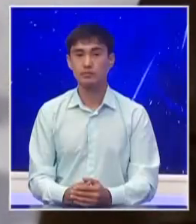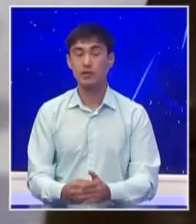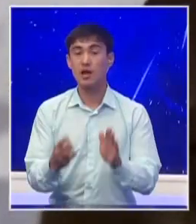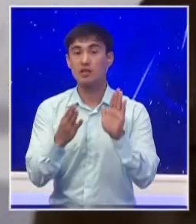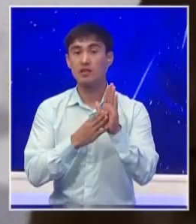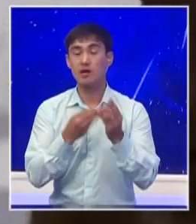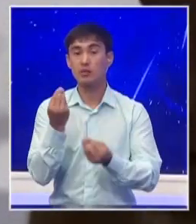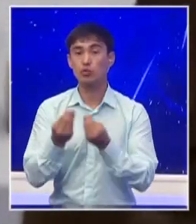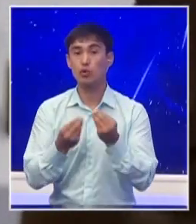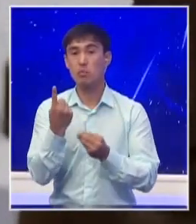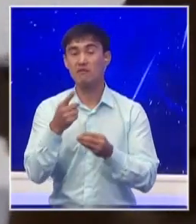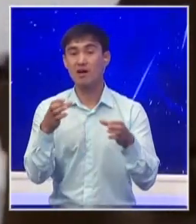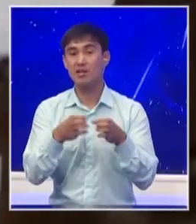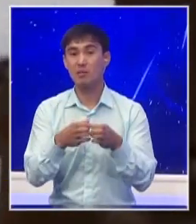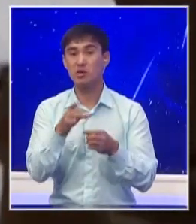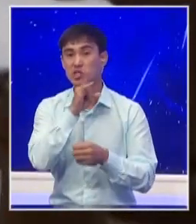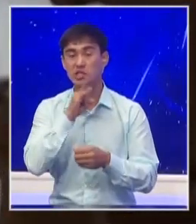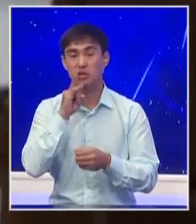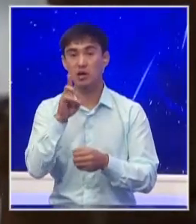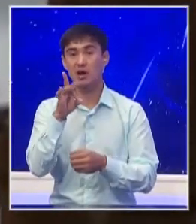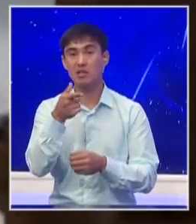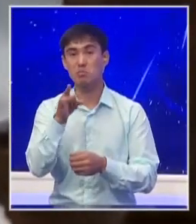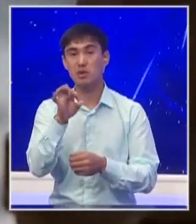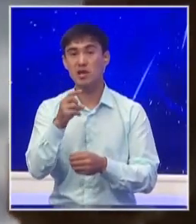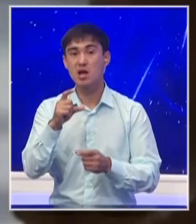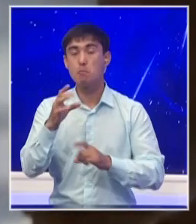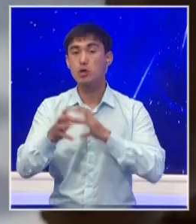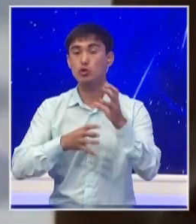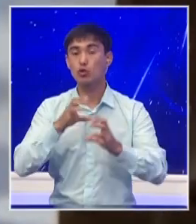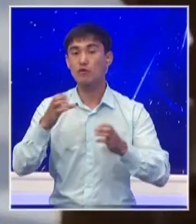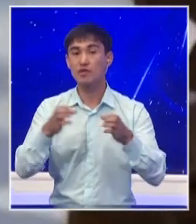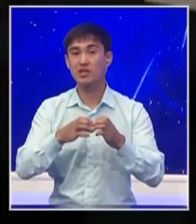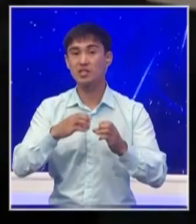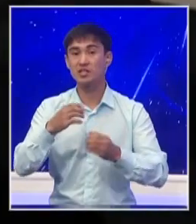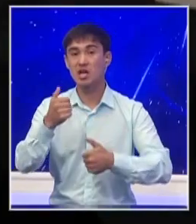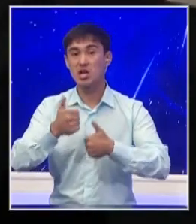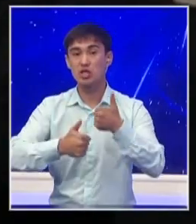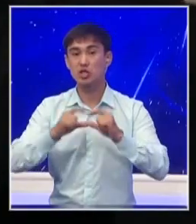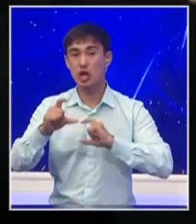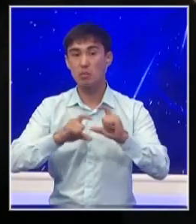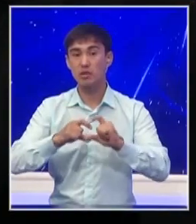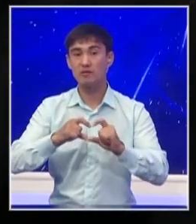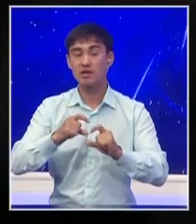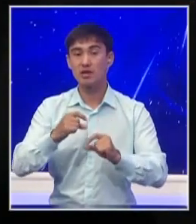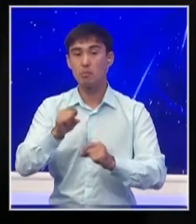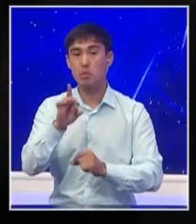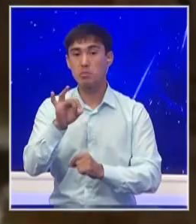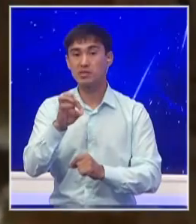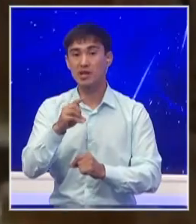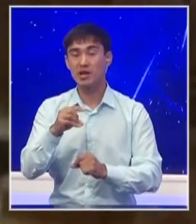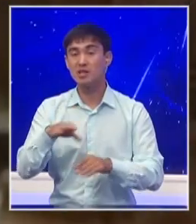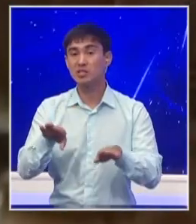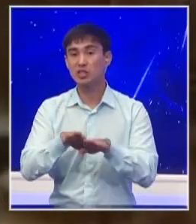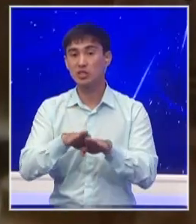В 9-м туре первого этапа женского гран-при Международной федерации шахмат в Астане Жансая Абдумалик и Бибисара Асаубаева сыграли в